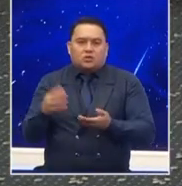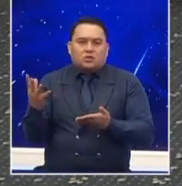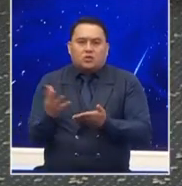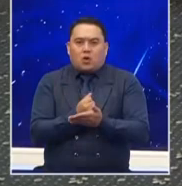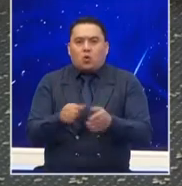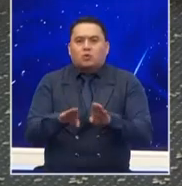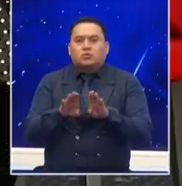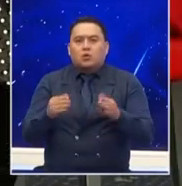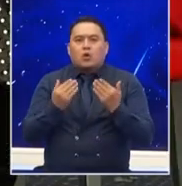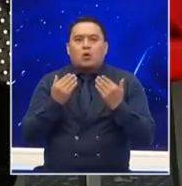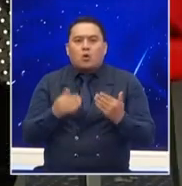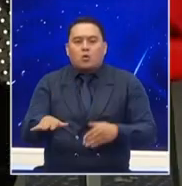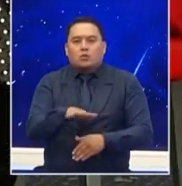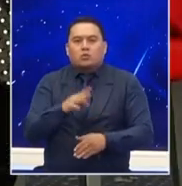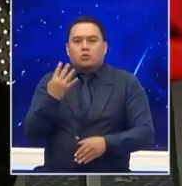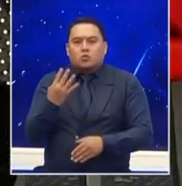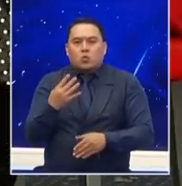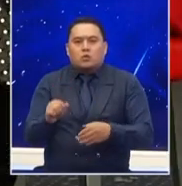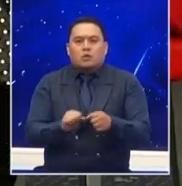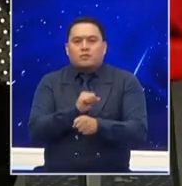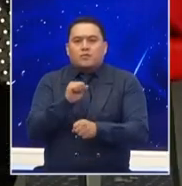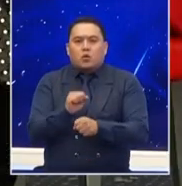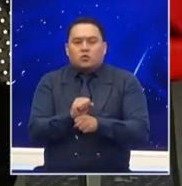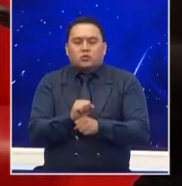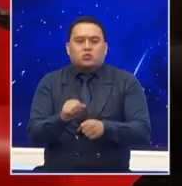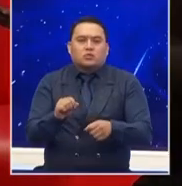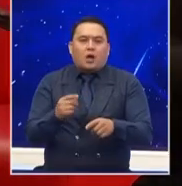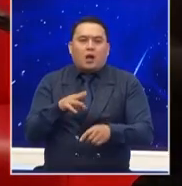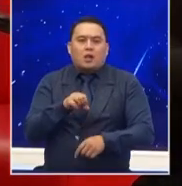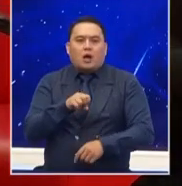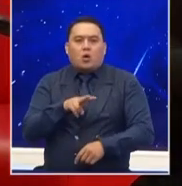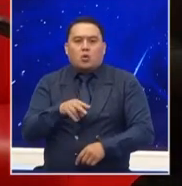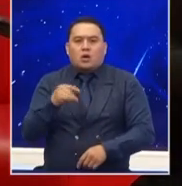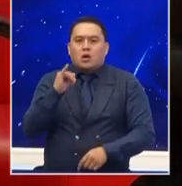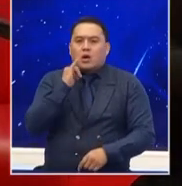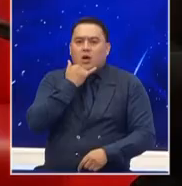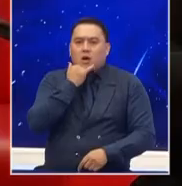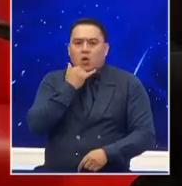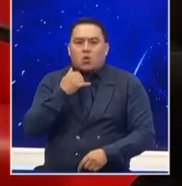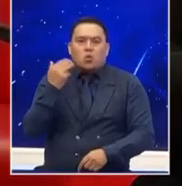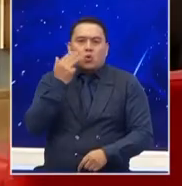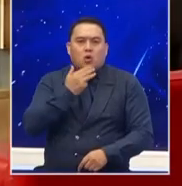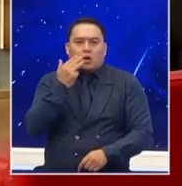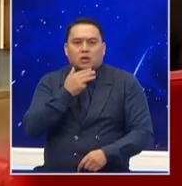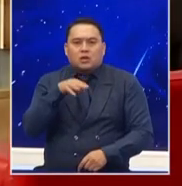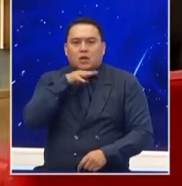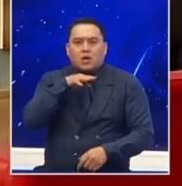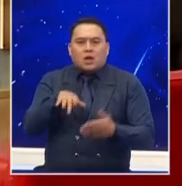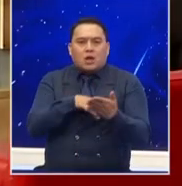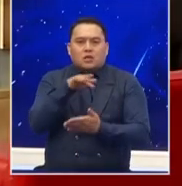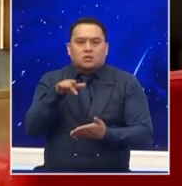Ахуалға байланысты қазір күні өңірде 4 санитарлық бекет қойылды. Ол Алакөл, Қаратал, Ұйғыр және Текелі қаласында.